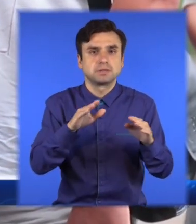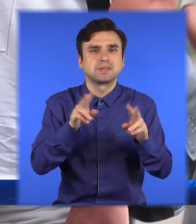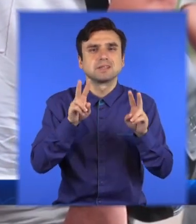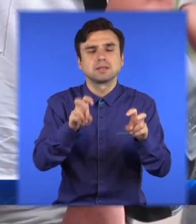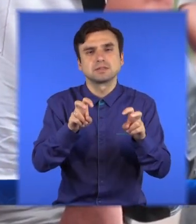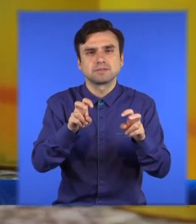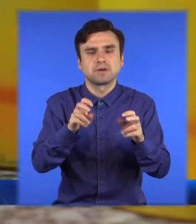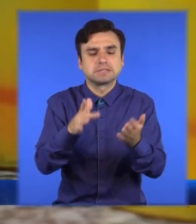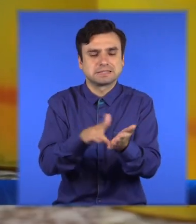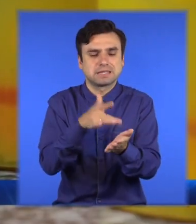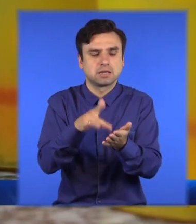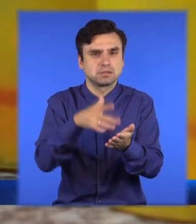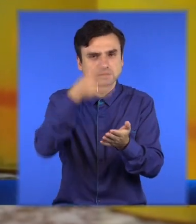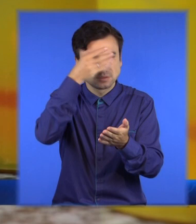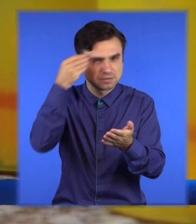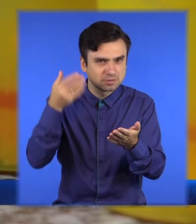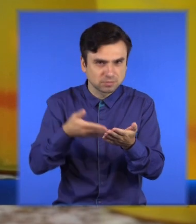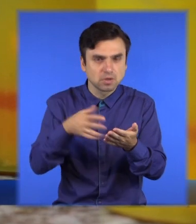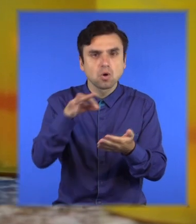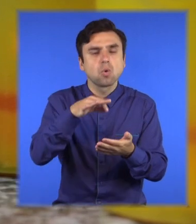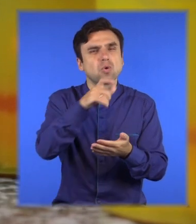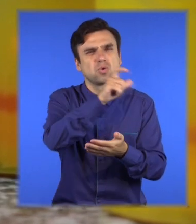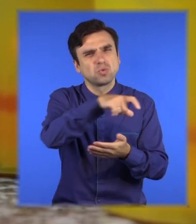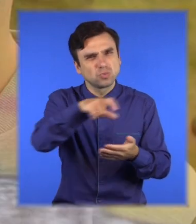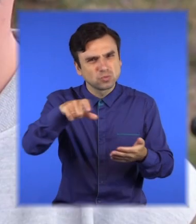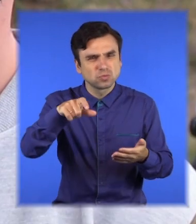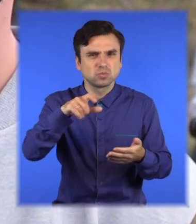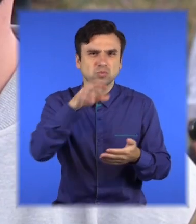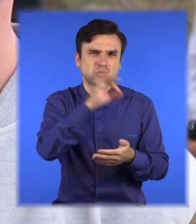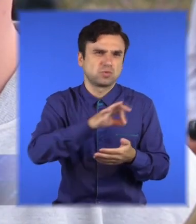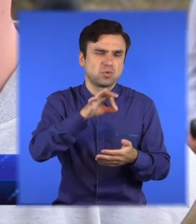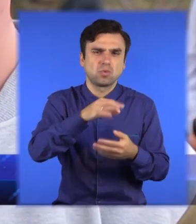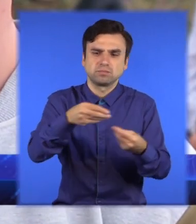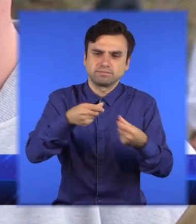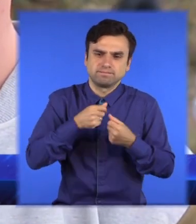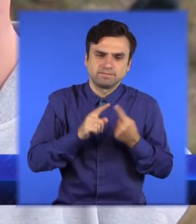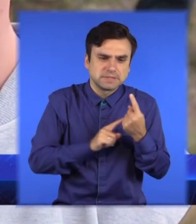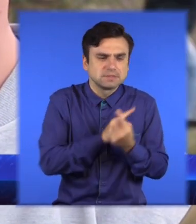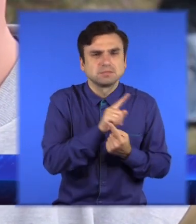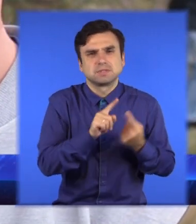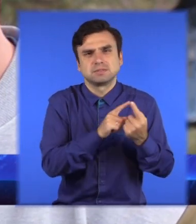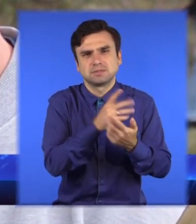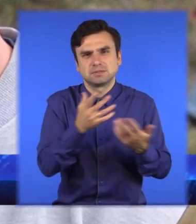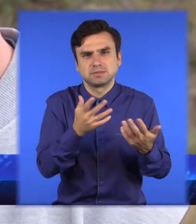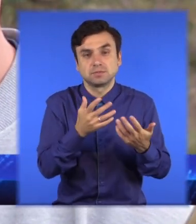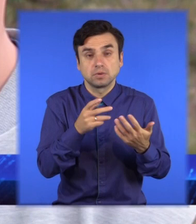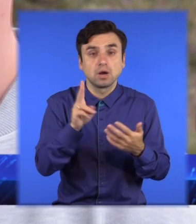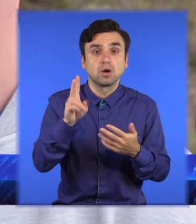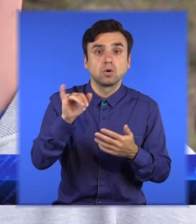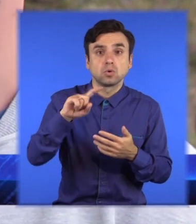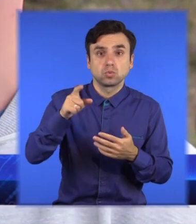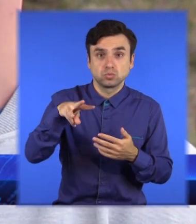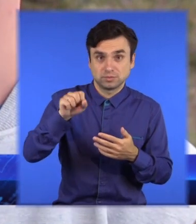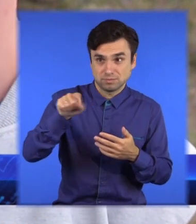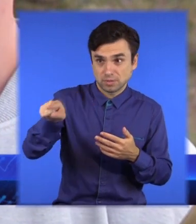Кузьму, чиї пісні та творчість загалом дарували море позитивних емоцій. 17 серпня пан Андрію виповнилось би 51 рік.